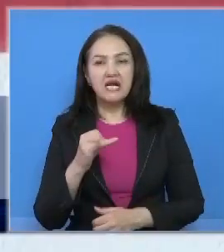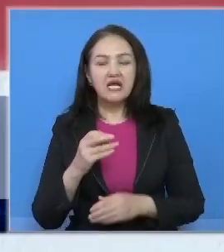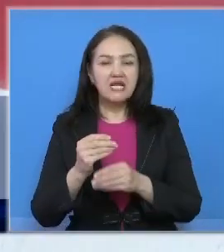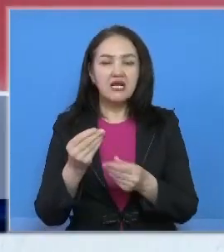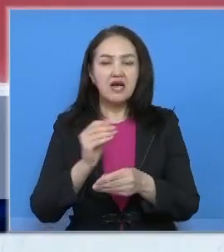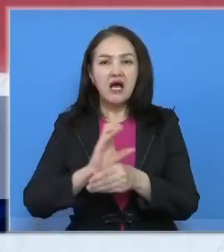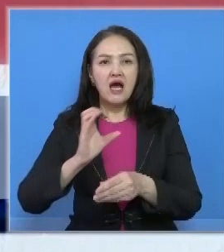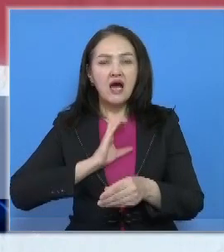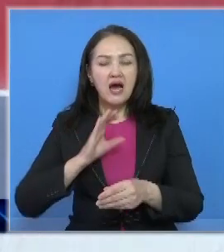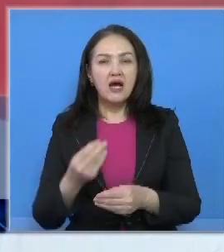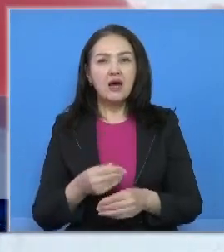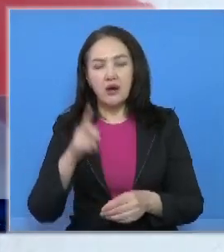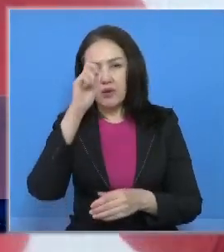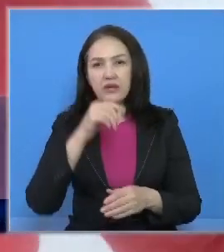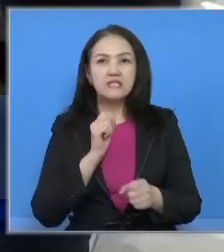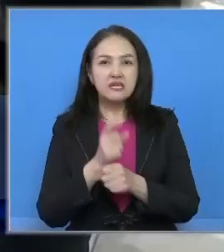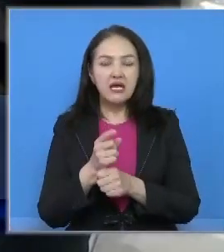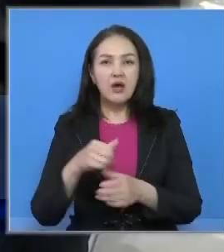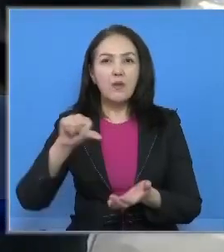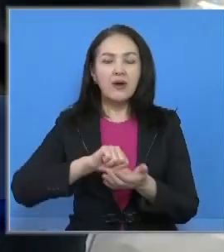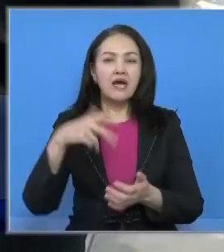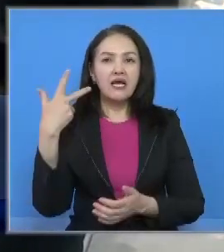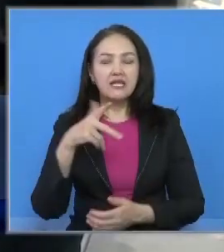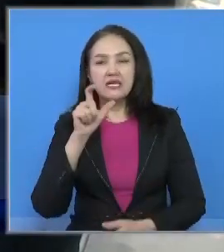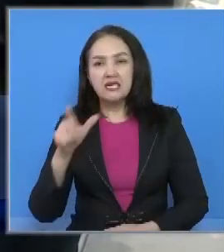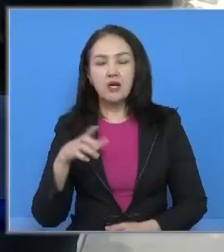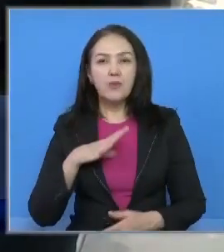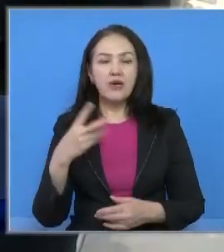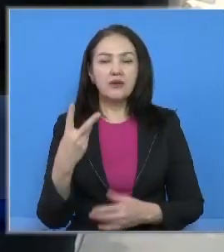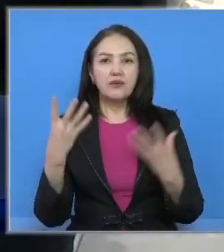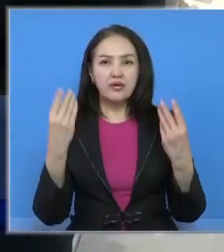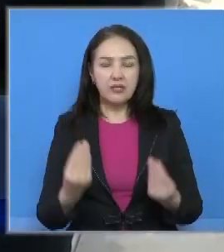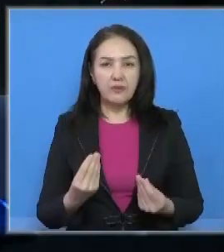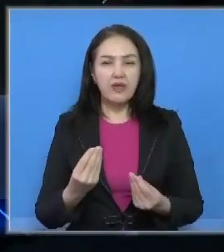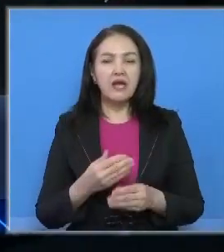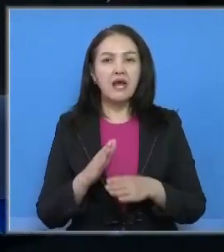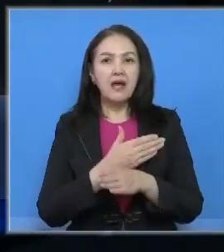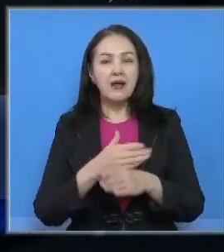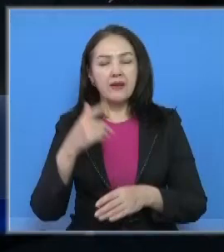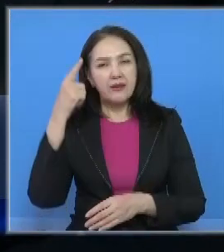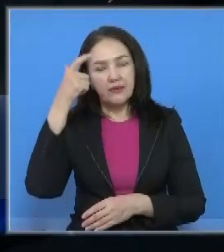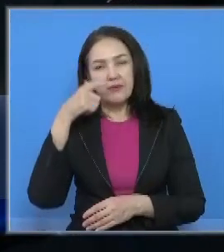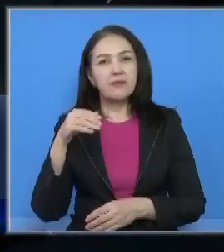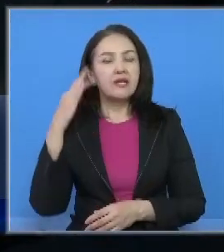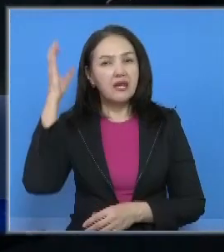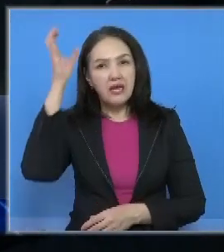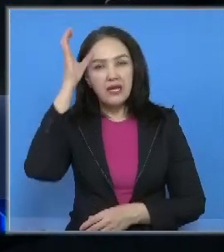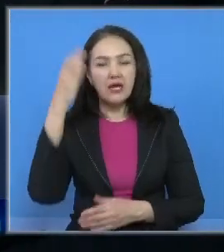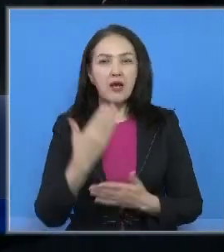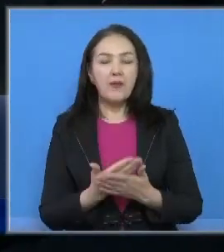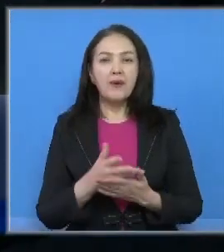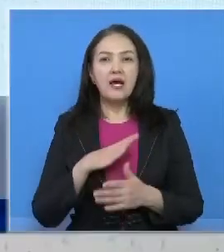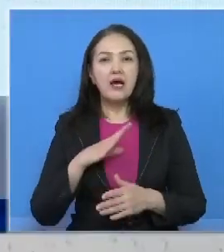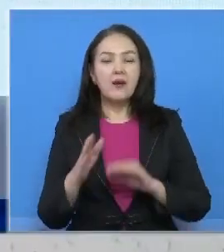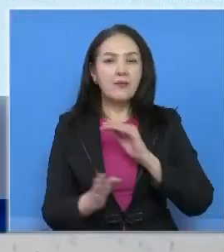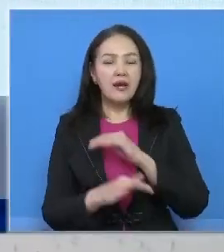Гранты и госзаказы всего приняли участие 30 человек в течение двух дней эксперты делились своими знаниями Несмотря на